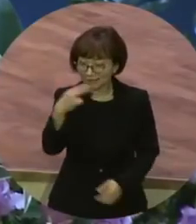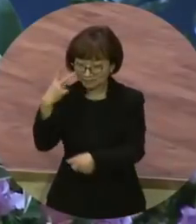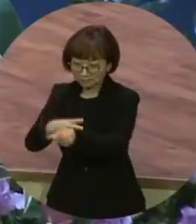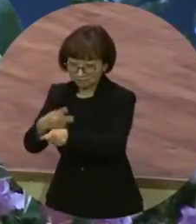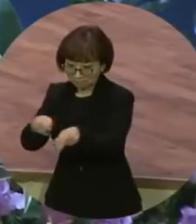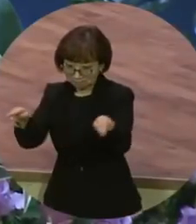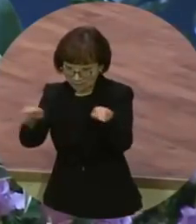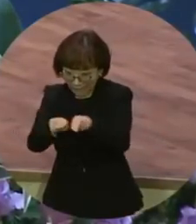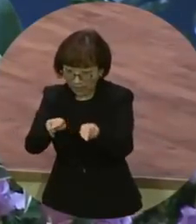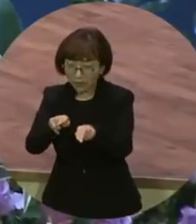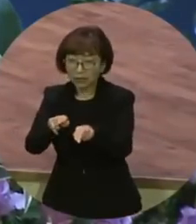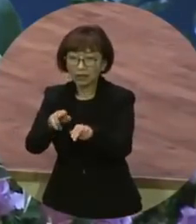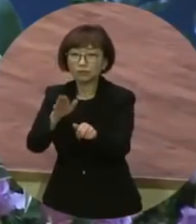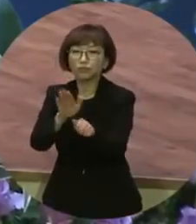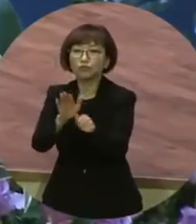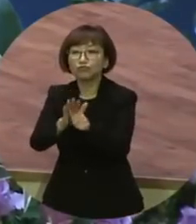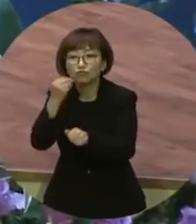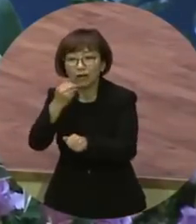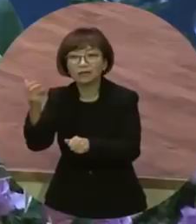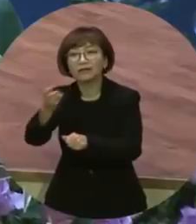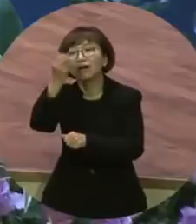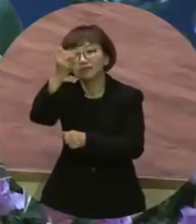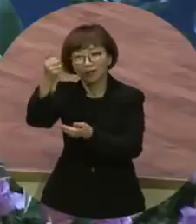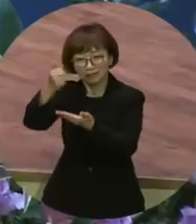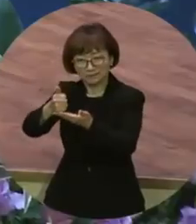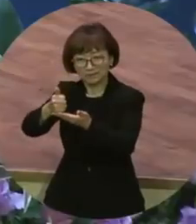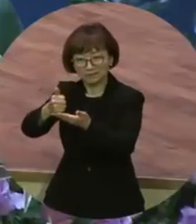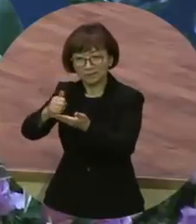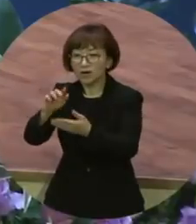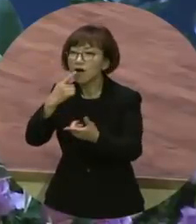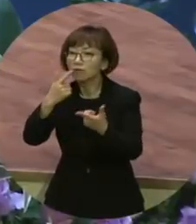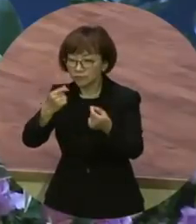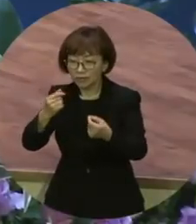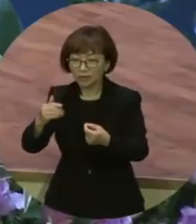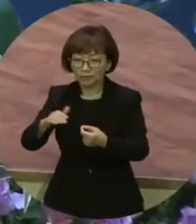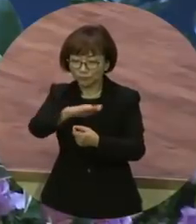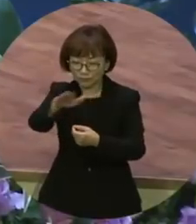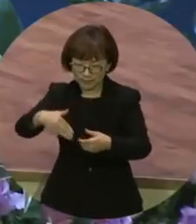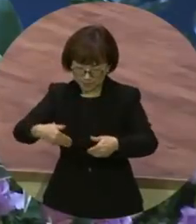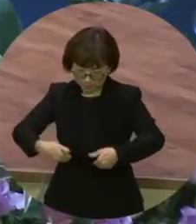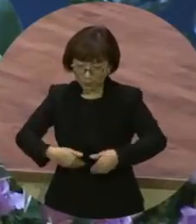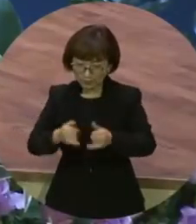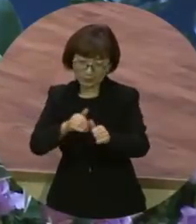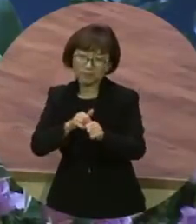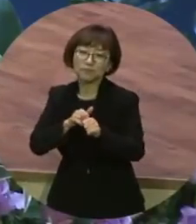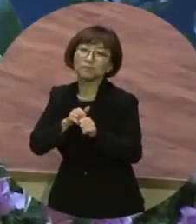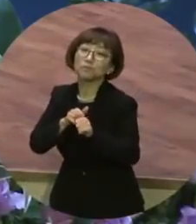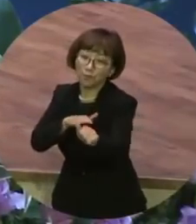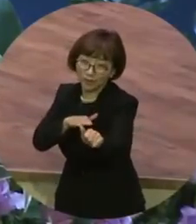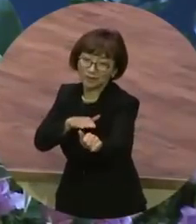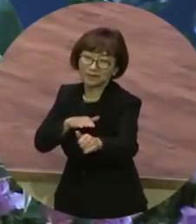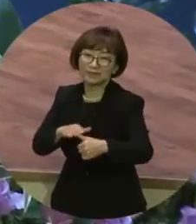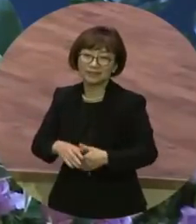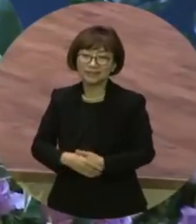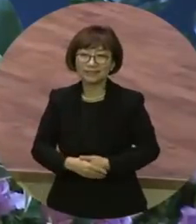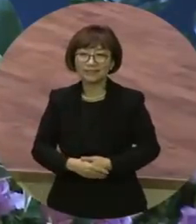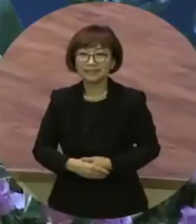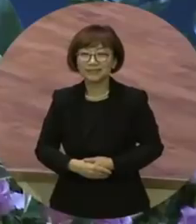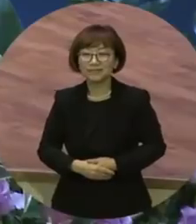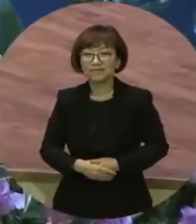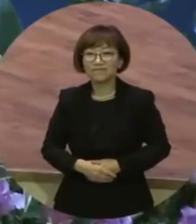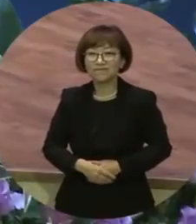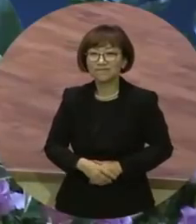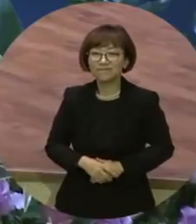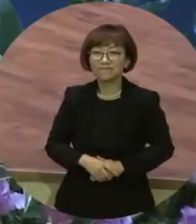그리고 할 말을 주세요. 그리고 그 예비된 자가 살아날 때 우리는 지구를 얻은 것보다 더 행복을 체험하고 누릴 수가